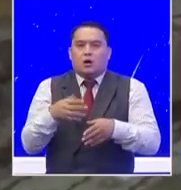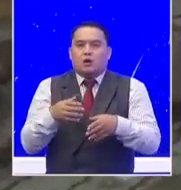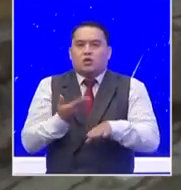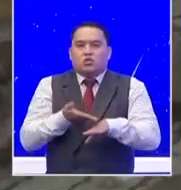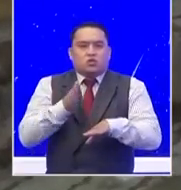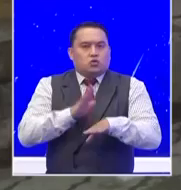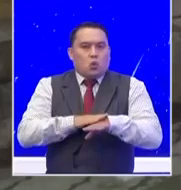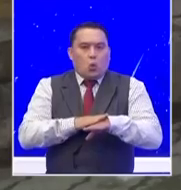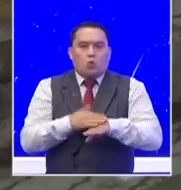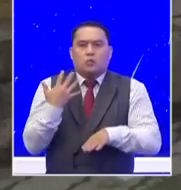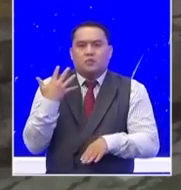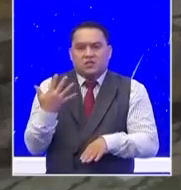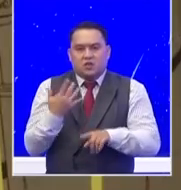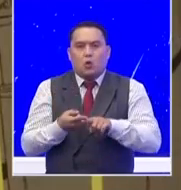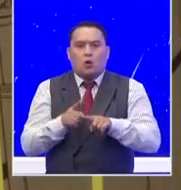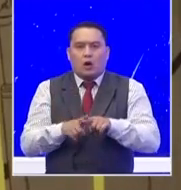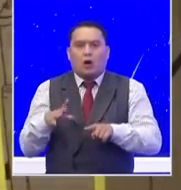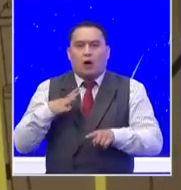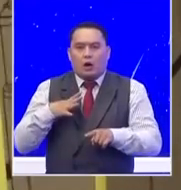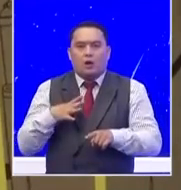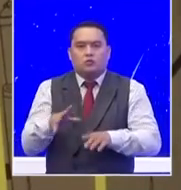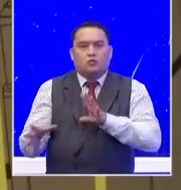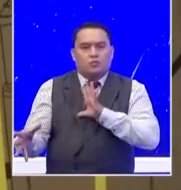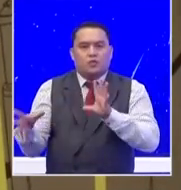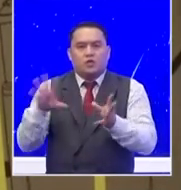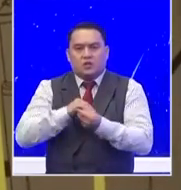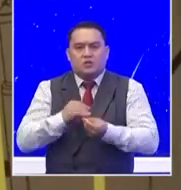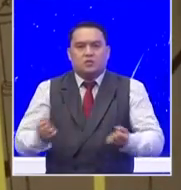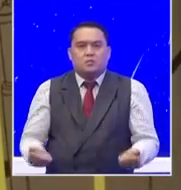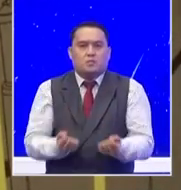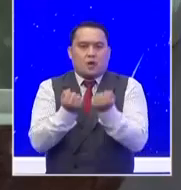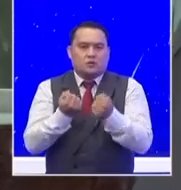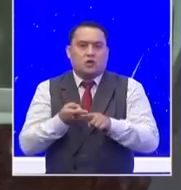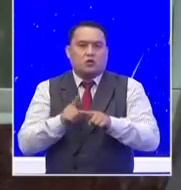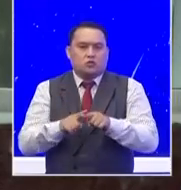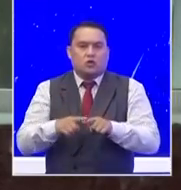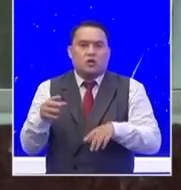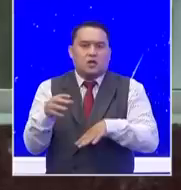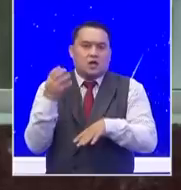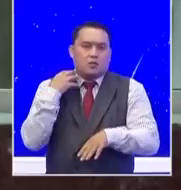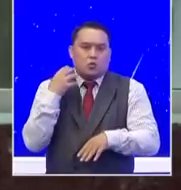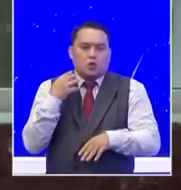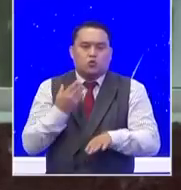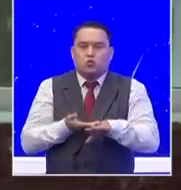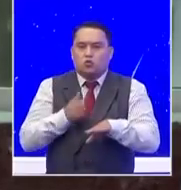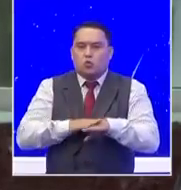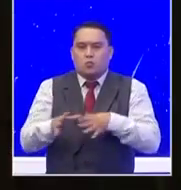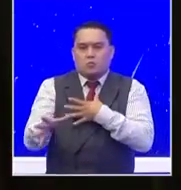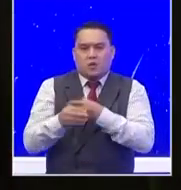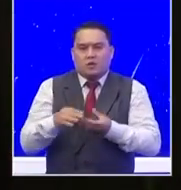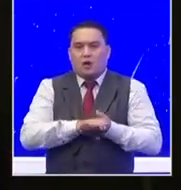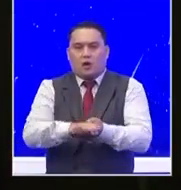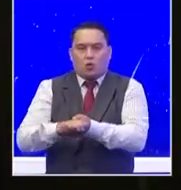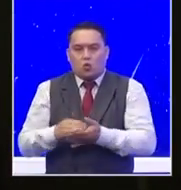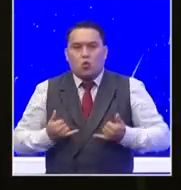бөлімінде, жағдайлары өте ауыр дейді мамандар. Жұмыла көтерген жүк жеңіл. Кербұлақтықтар осындай қиын кезде бірігіп ел